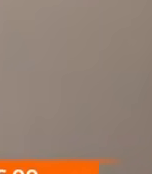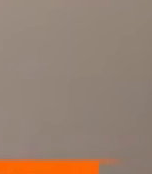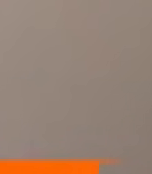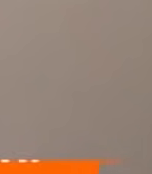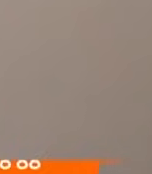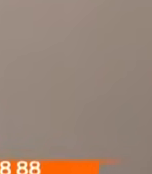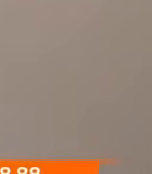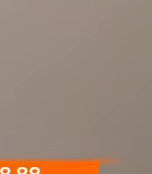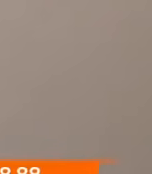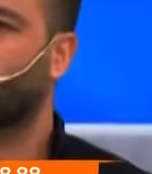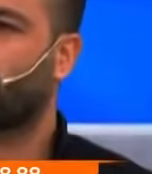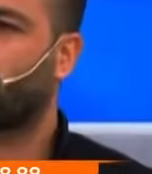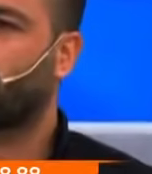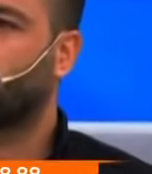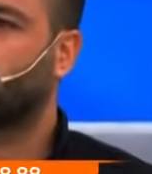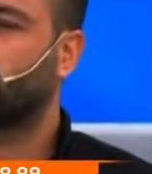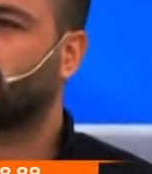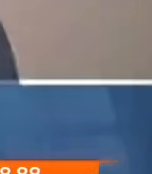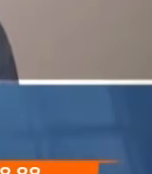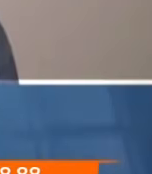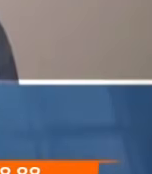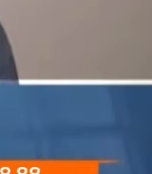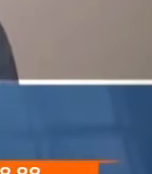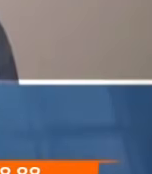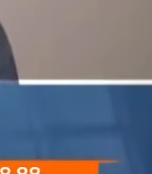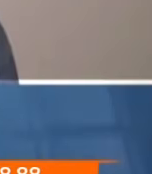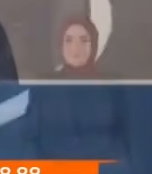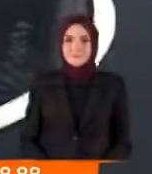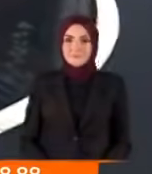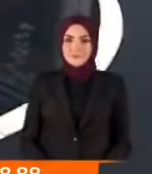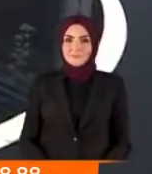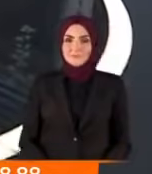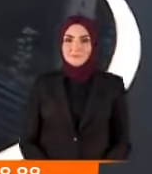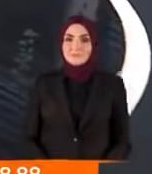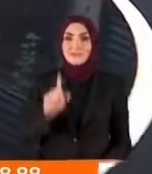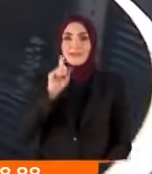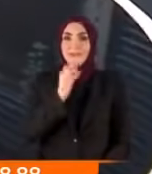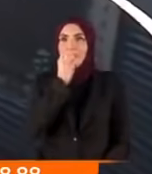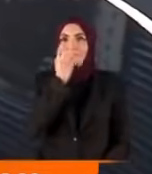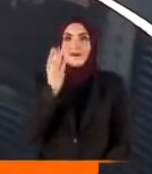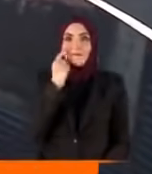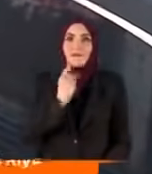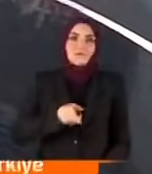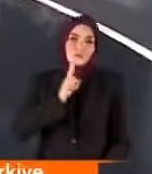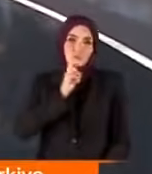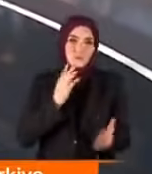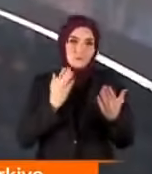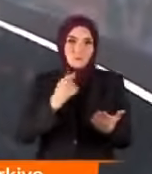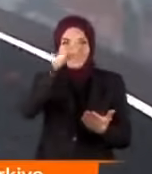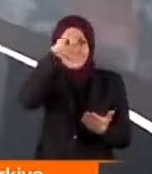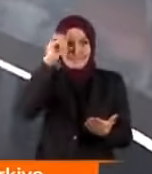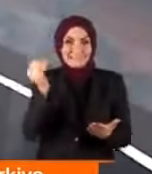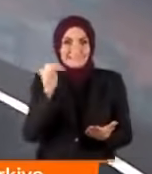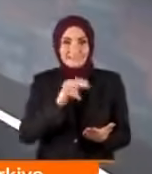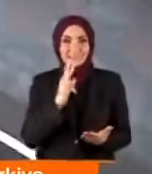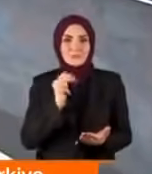Ayrıntılar birazdan ATV Ana Haber'de. İlkbaharın sonundayız artık. Yazı